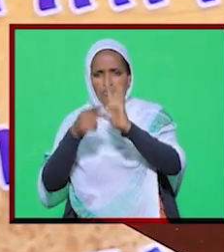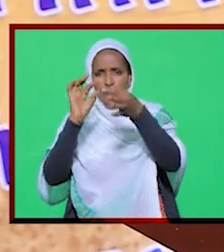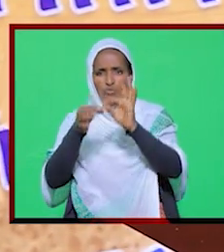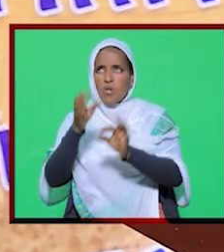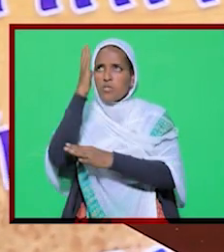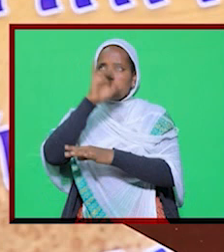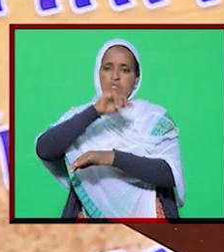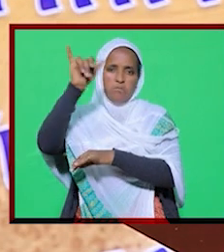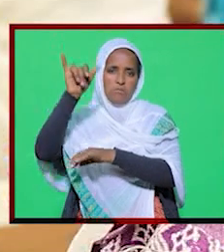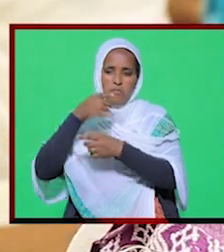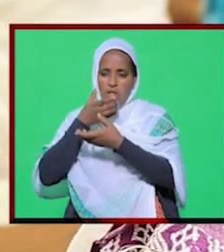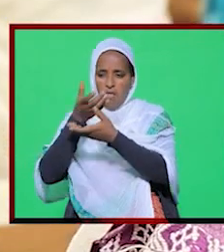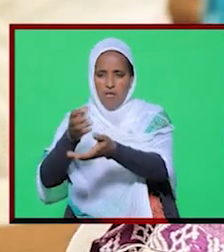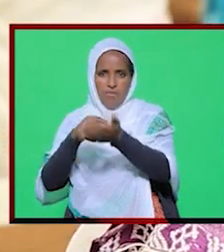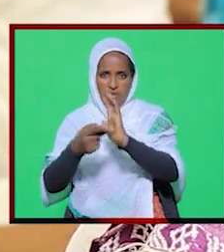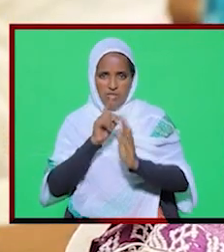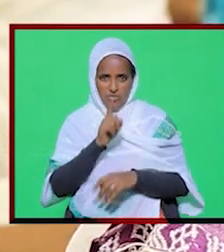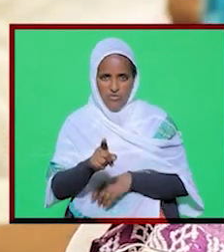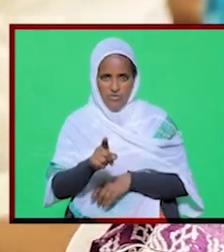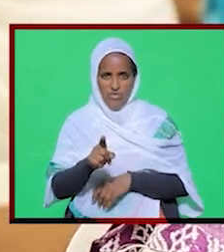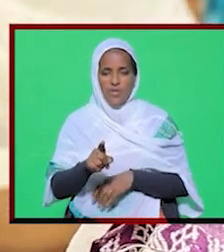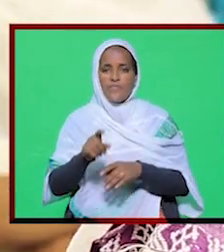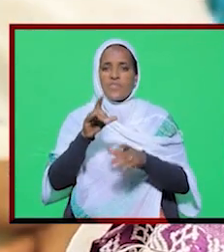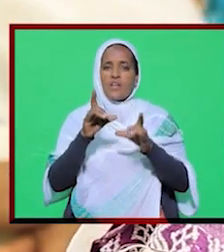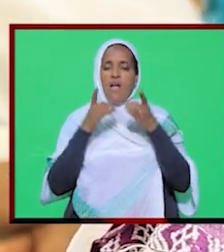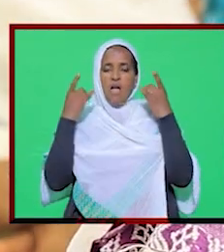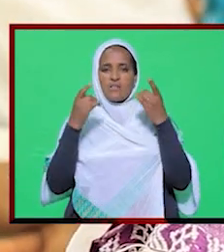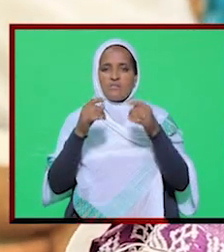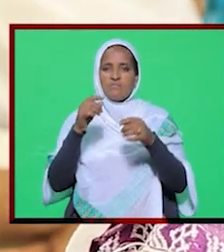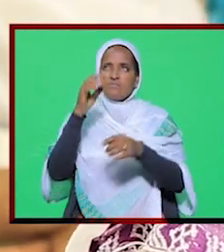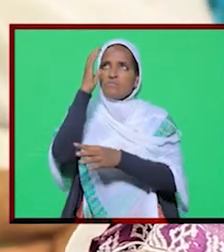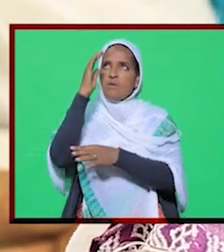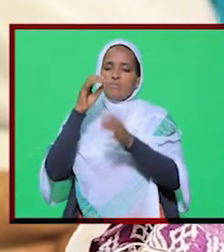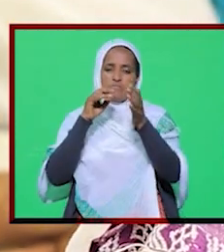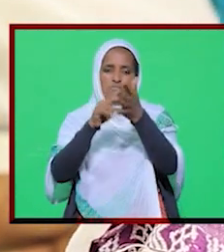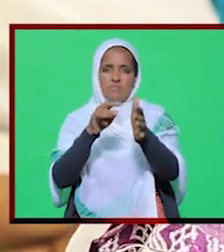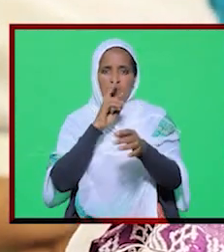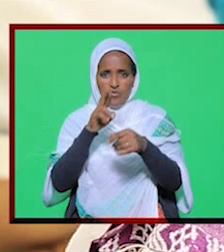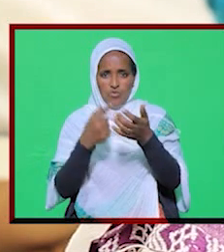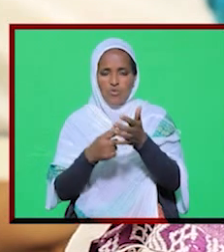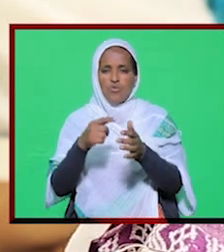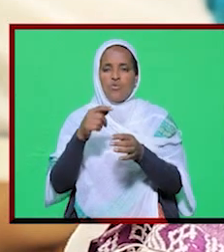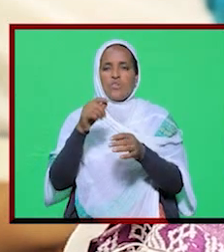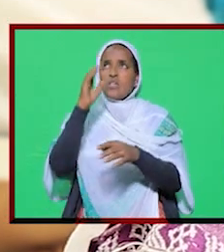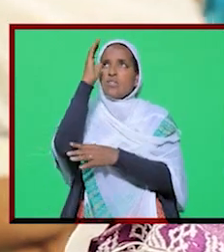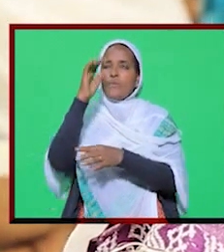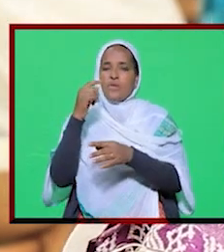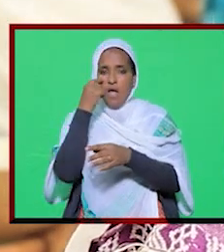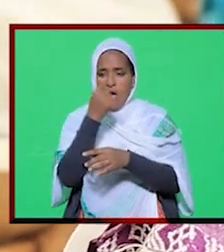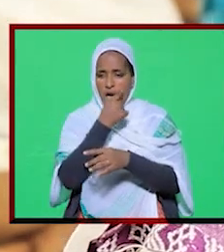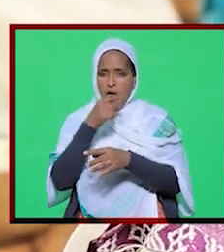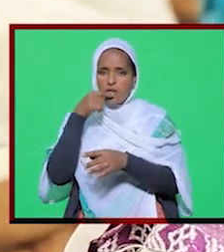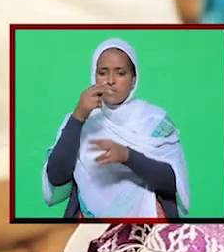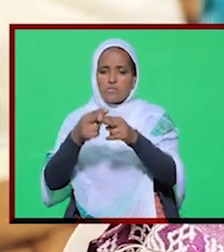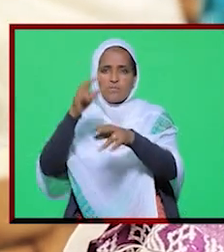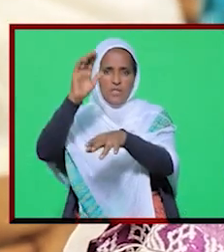ነው? ለእግዚአብሔር መናዘዝ ነው። ካህናት አእይንተ እግዚአብሔር ናቸው። ቅዱስ አትናቴዎስ በቅዳሴው የእግዚአብሔር ዓይኖች